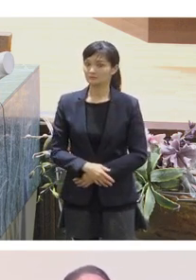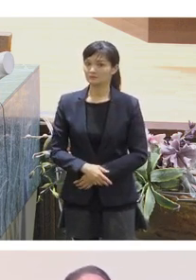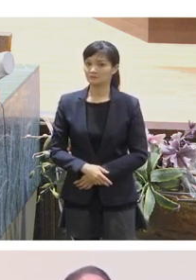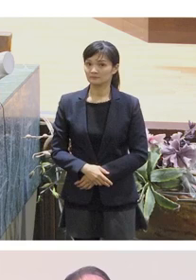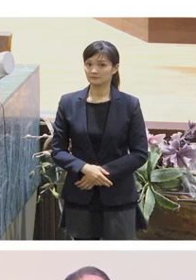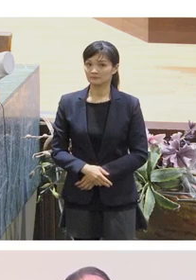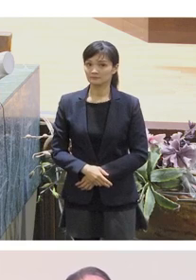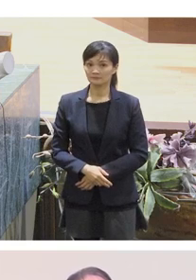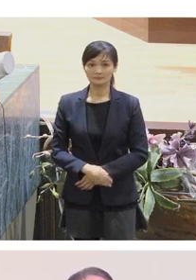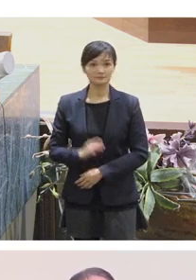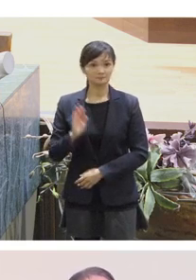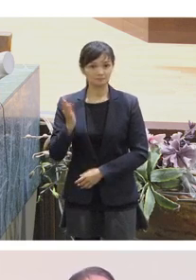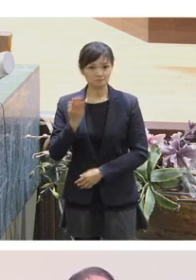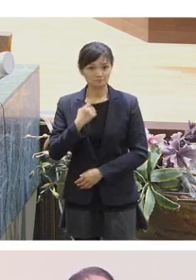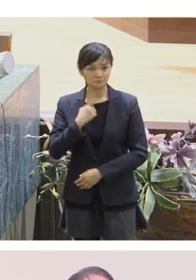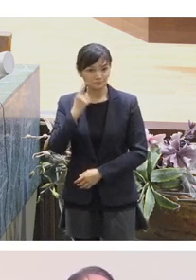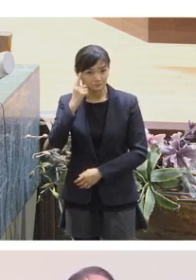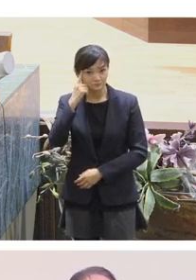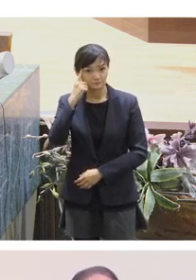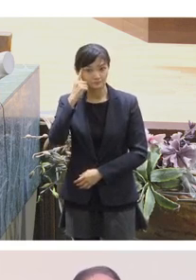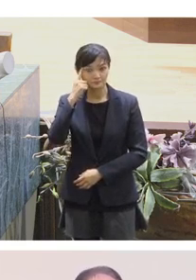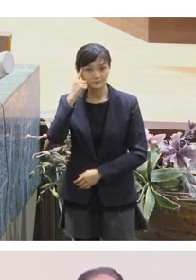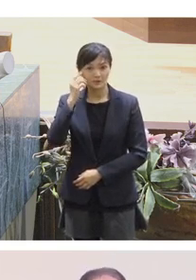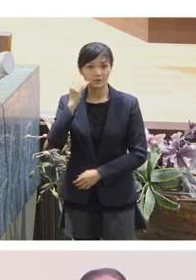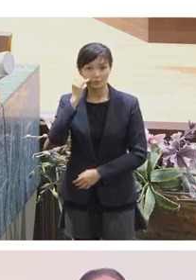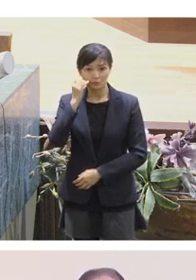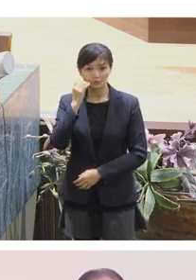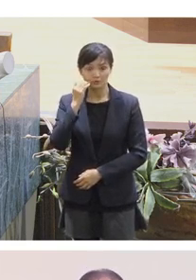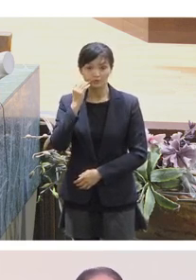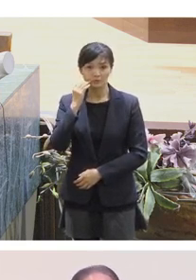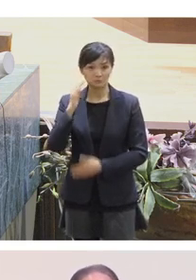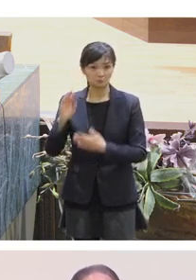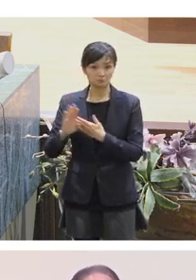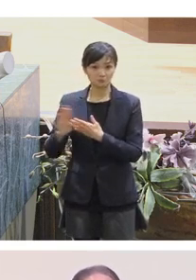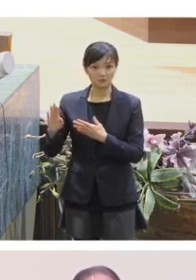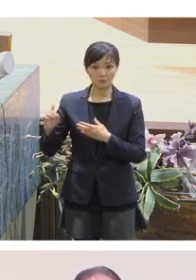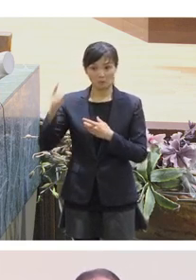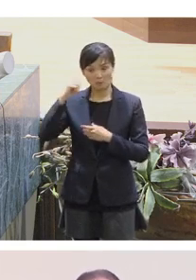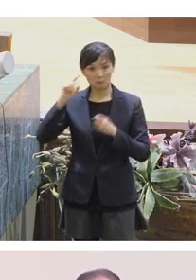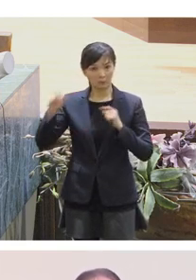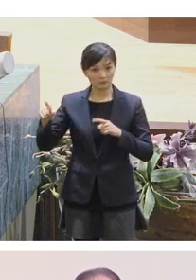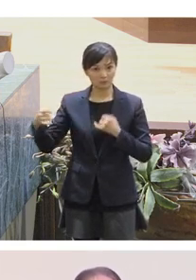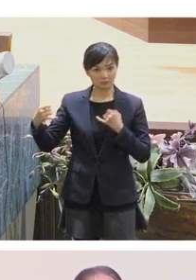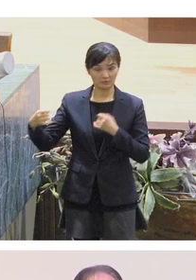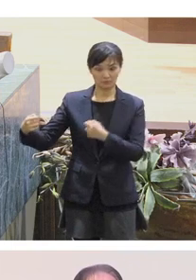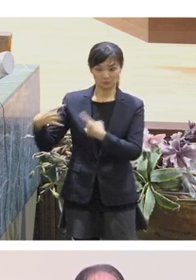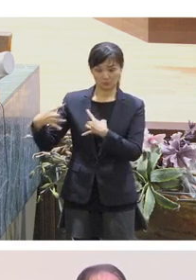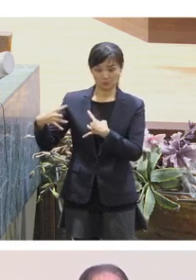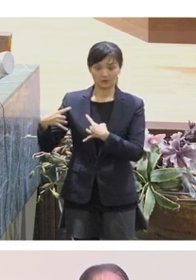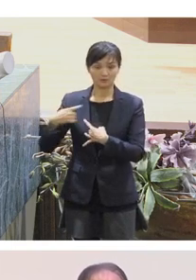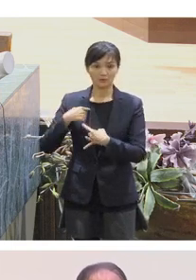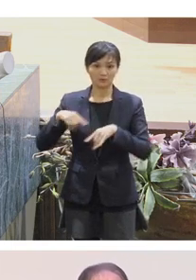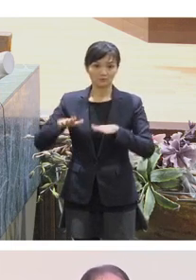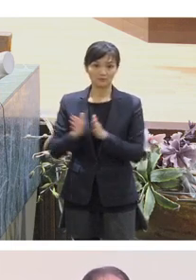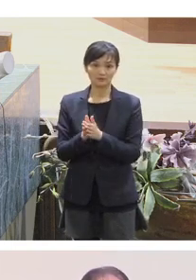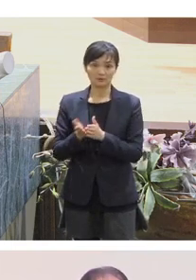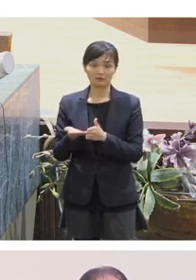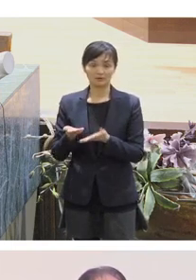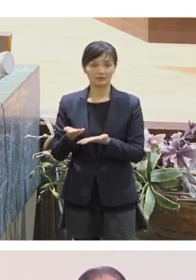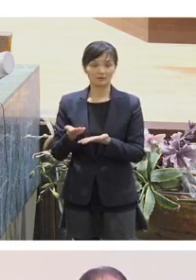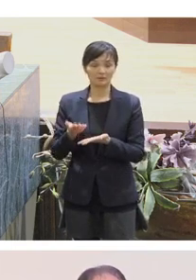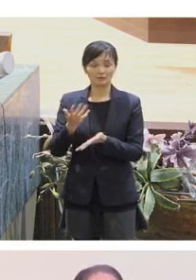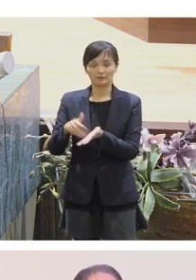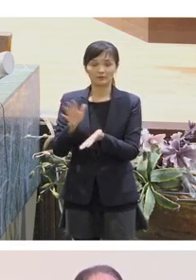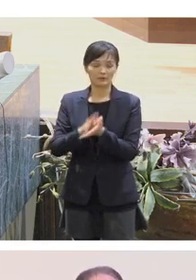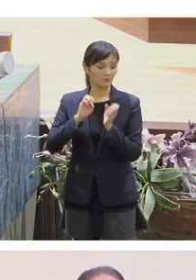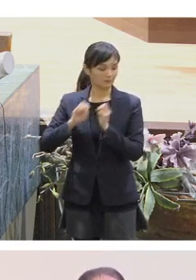得如果我们被出征就倒下来，我们就没有资格当一个称职的